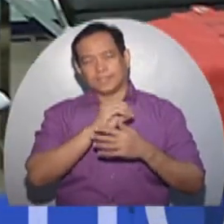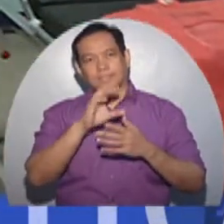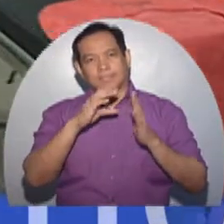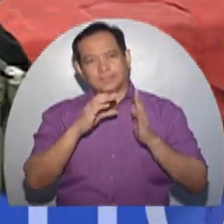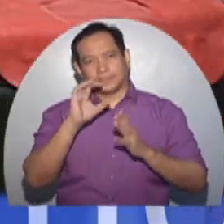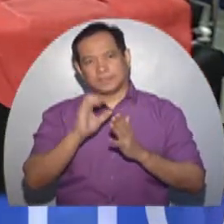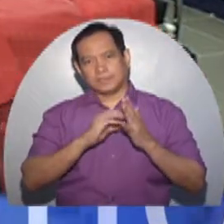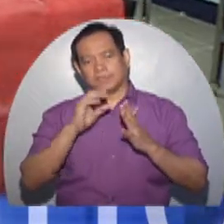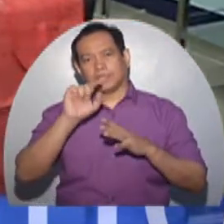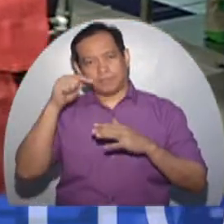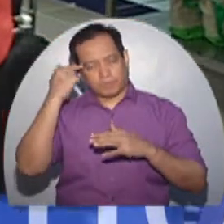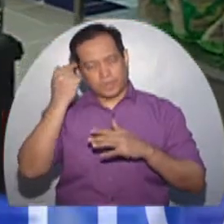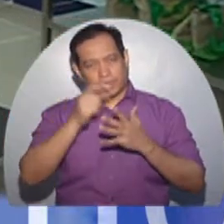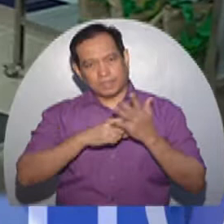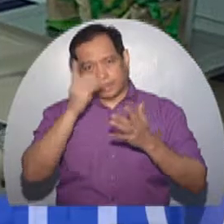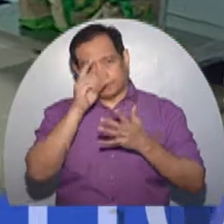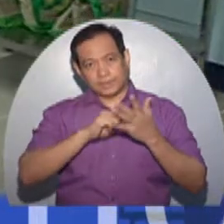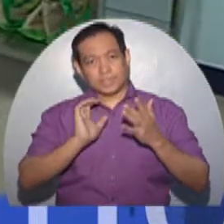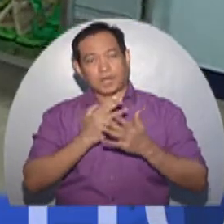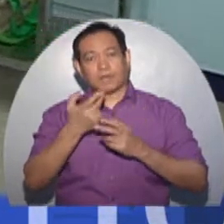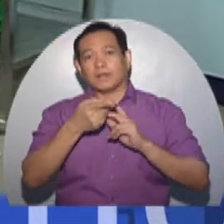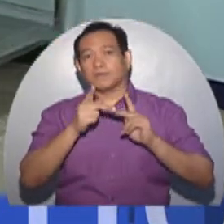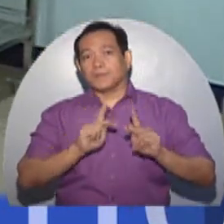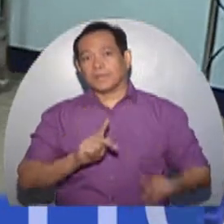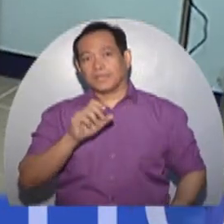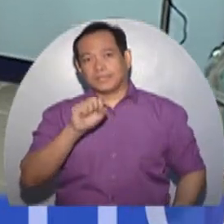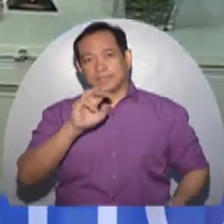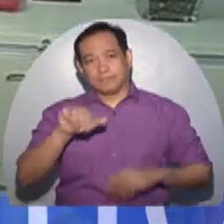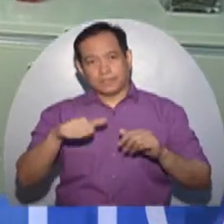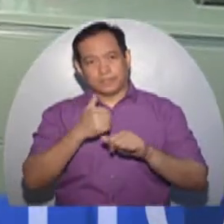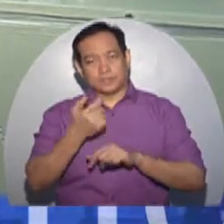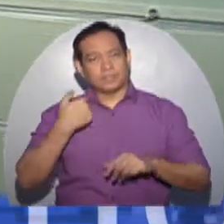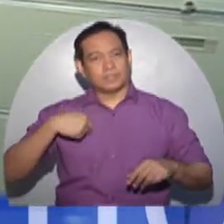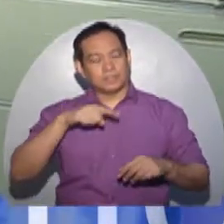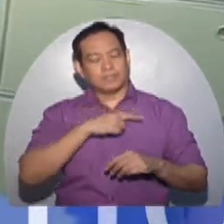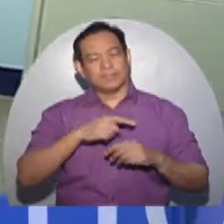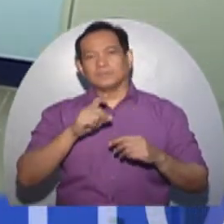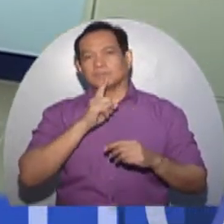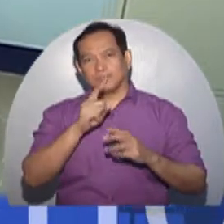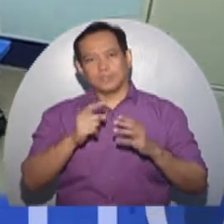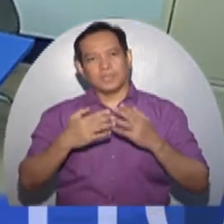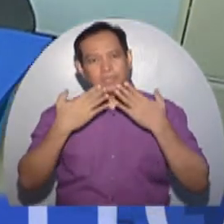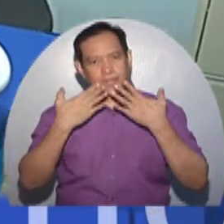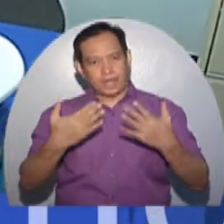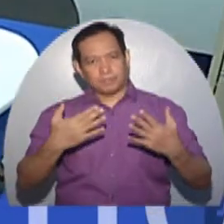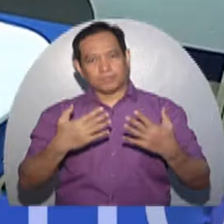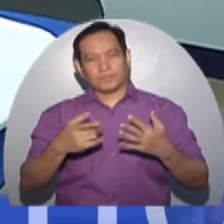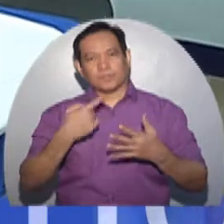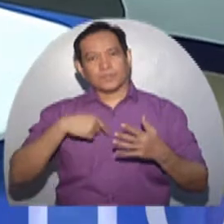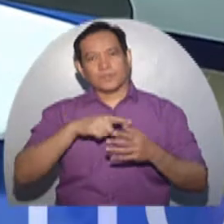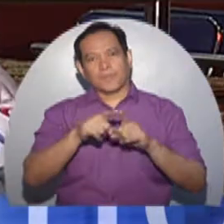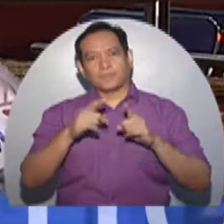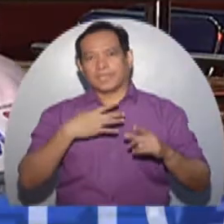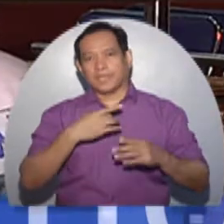city government of Davao. In this case, our partner is SM Foundation, and we are truly grateful. In